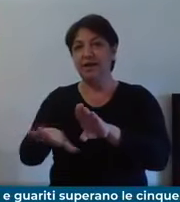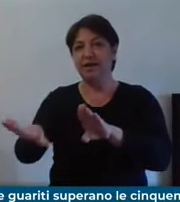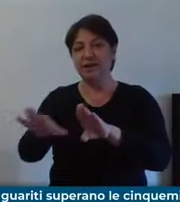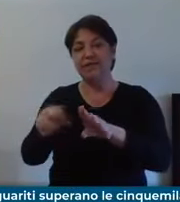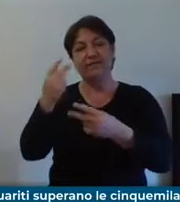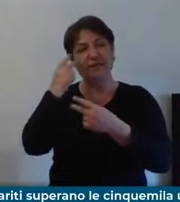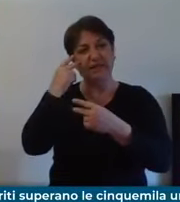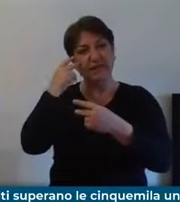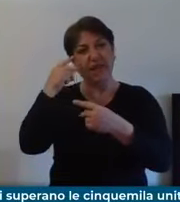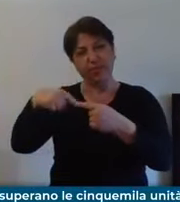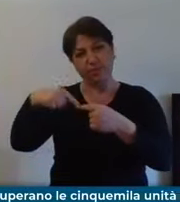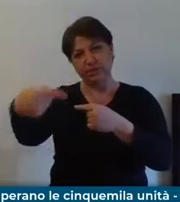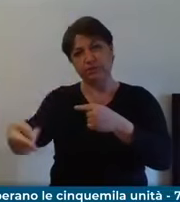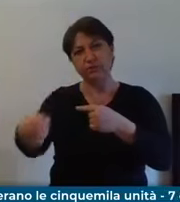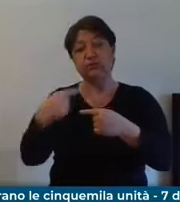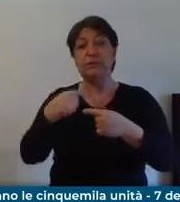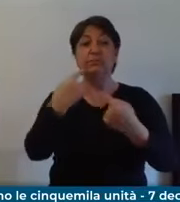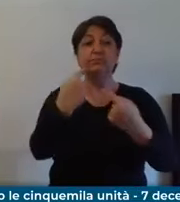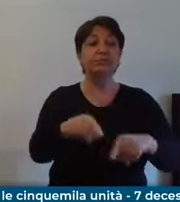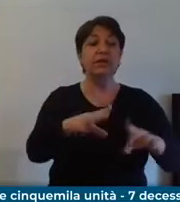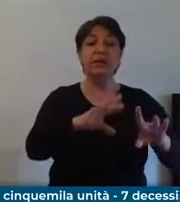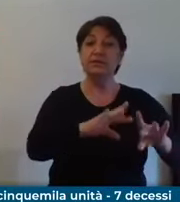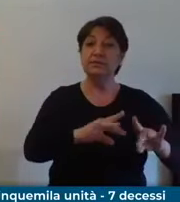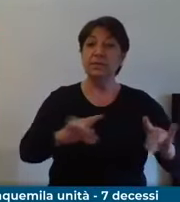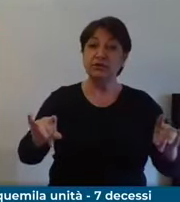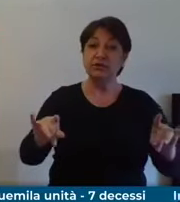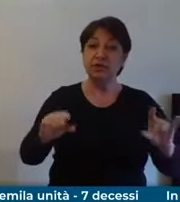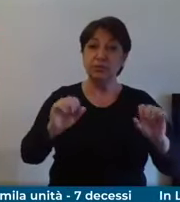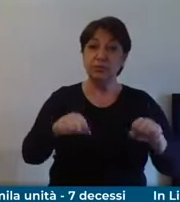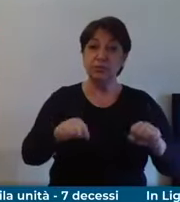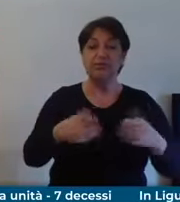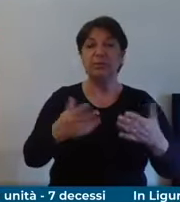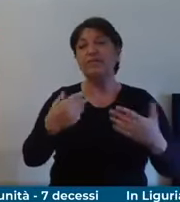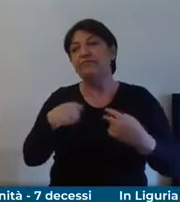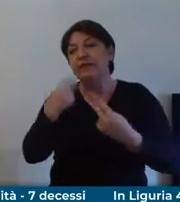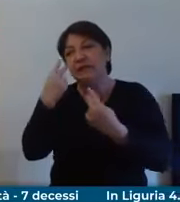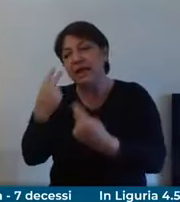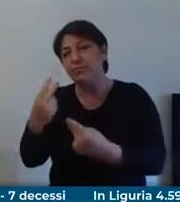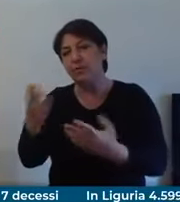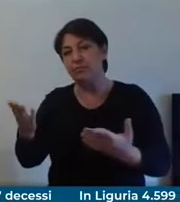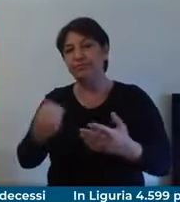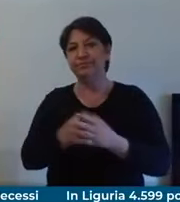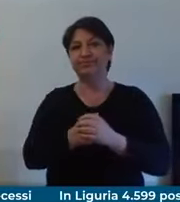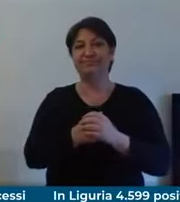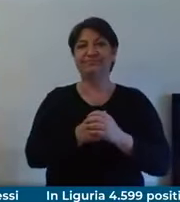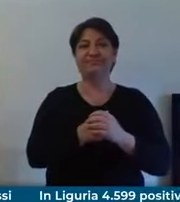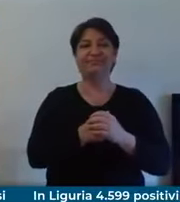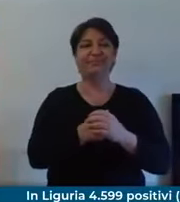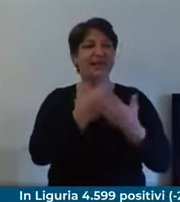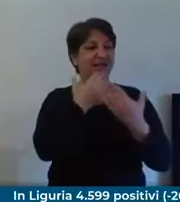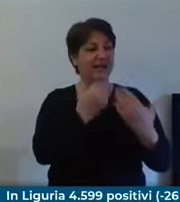spiagge eventualmente potremmo... Mi auguro che non sia il caso, vedremo. Ok, grazie. A voi.